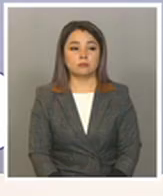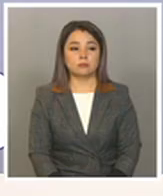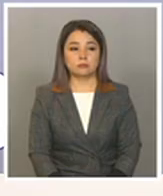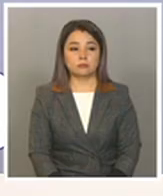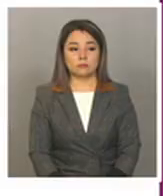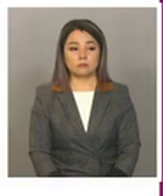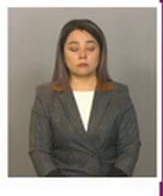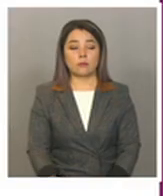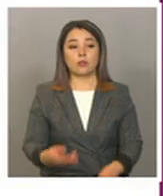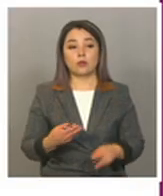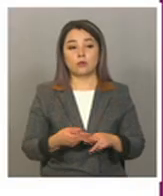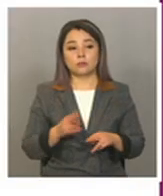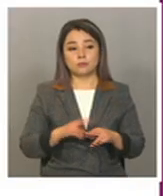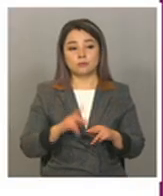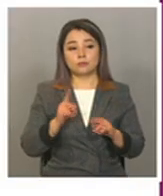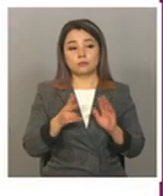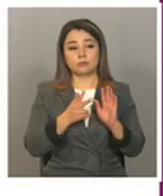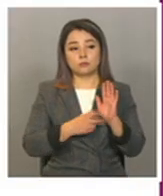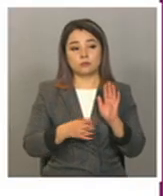Сонымен